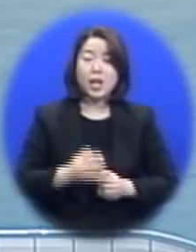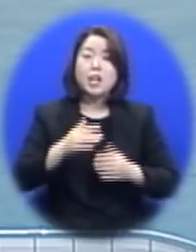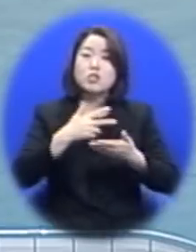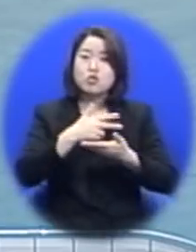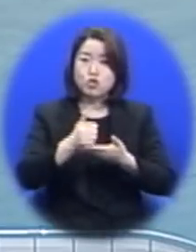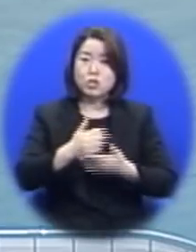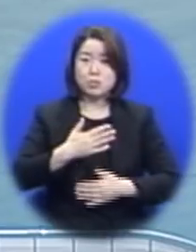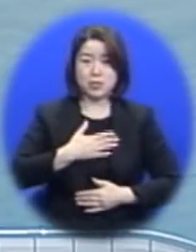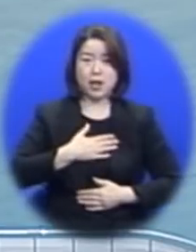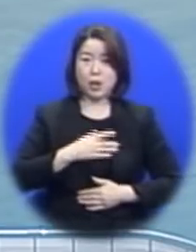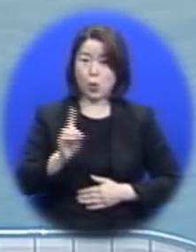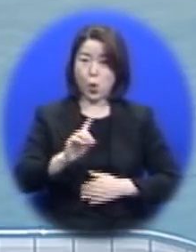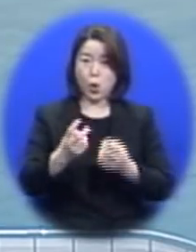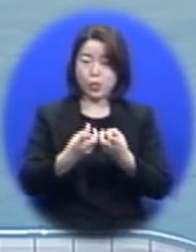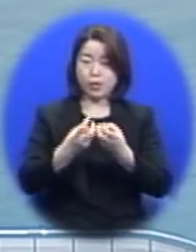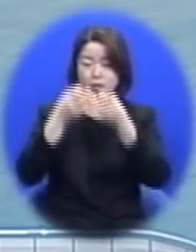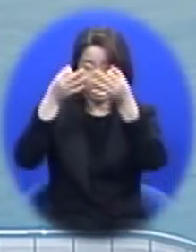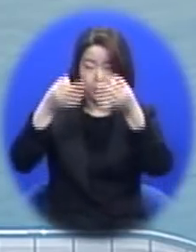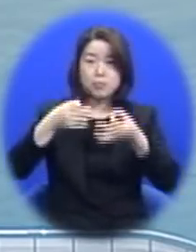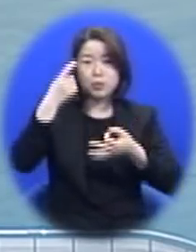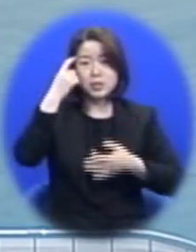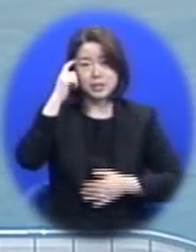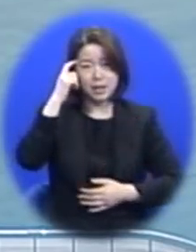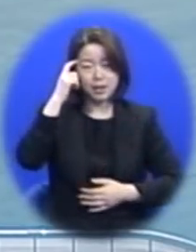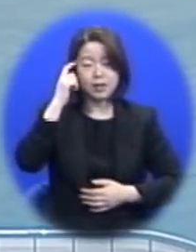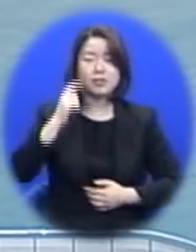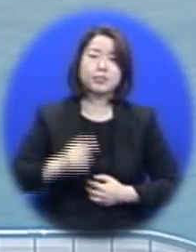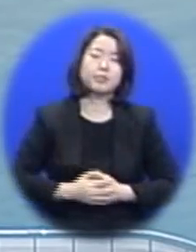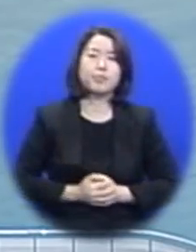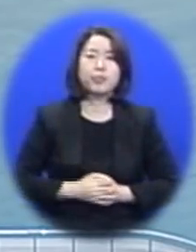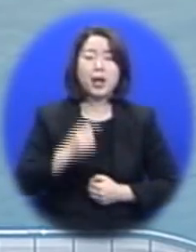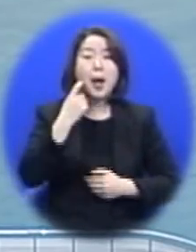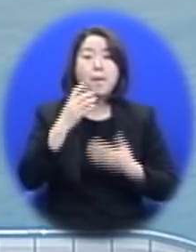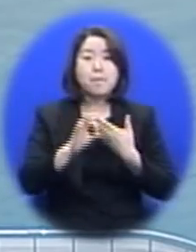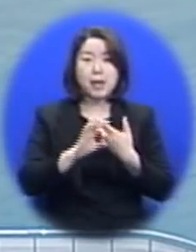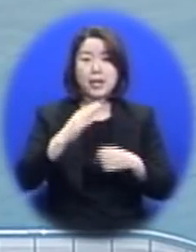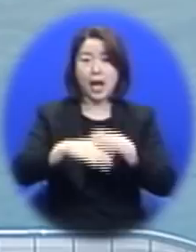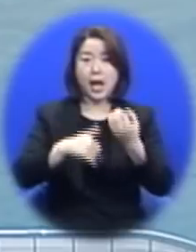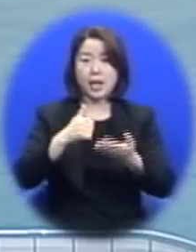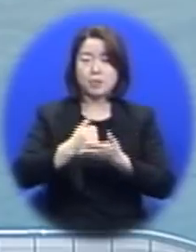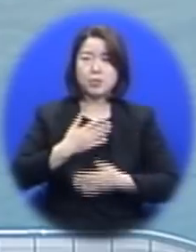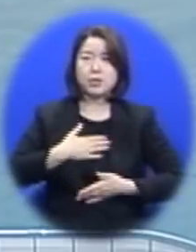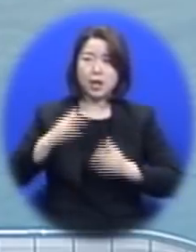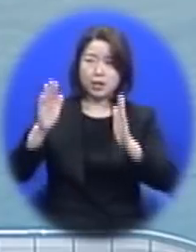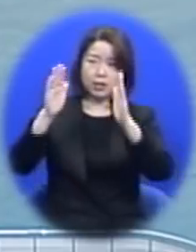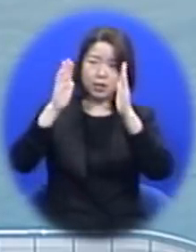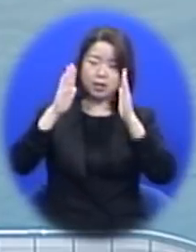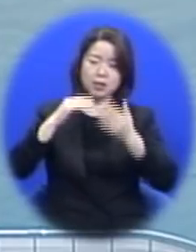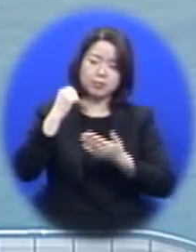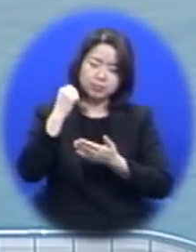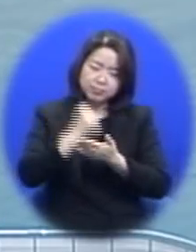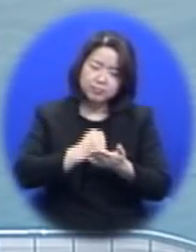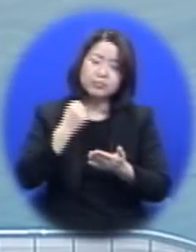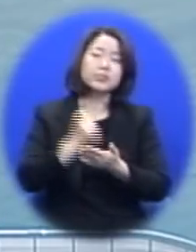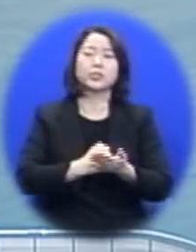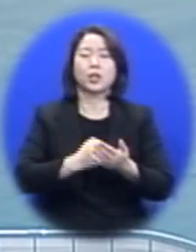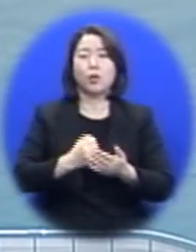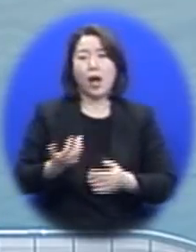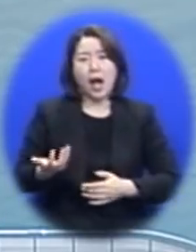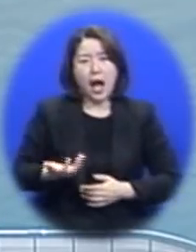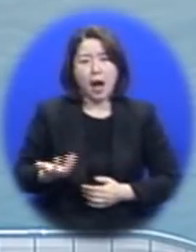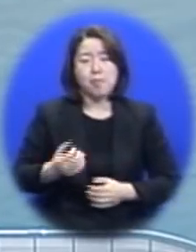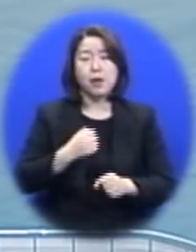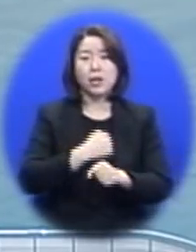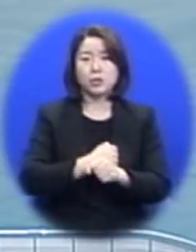어떻게 보실까? 만약에 하나님은 나를 향하여 애통해하시고 나를